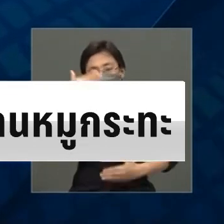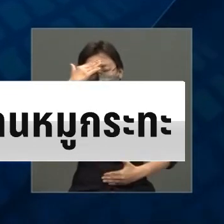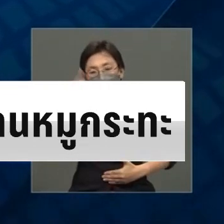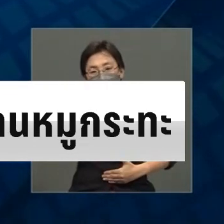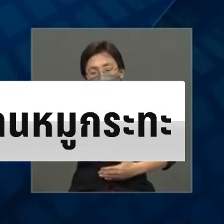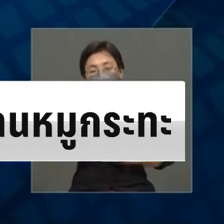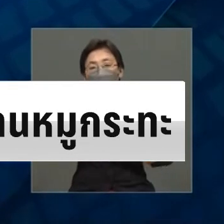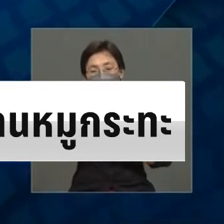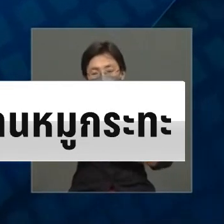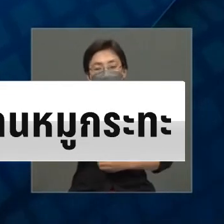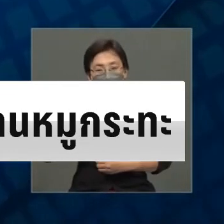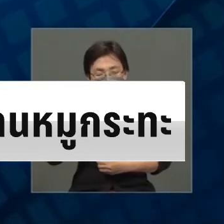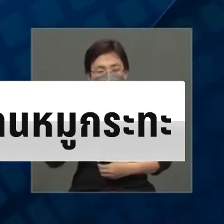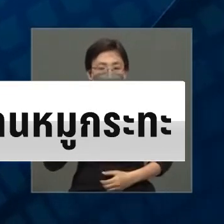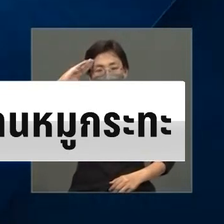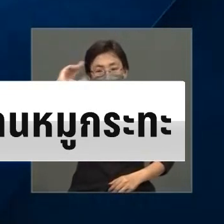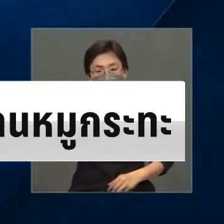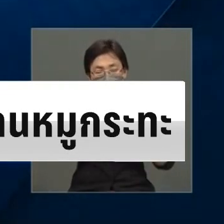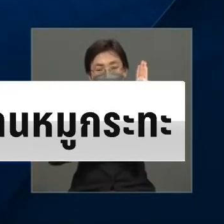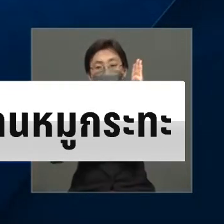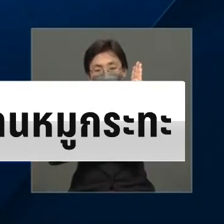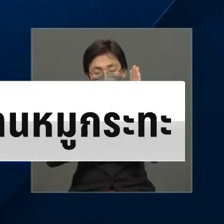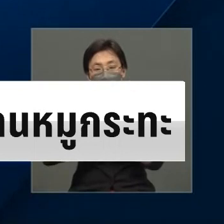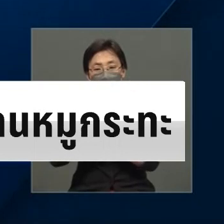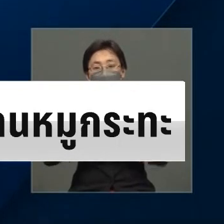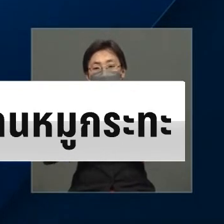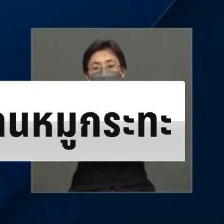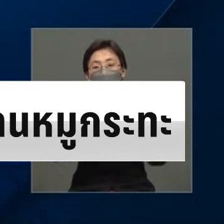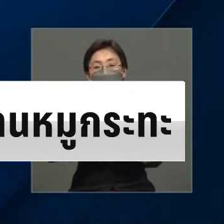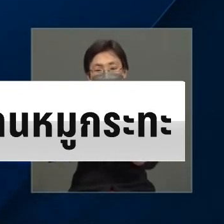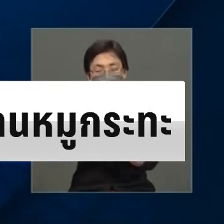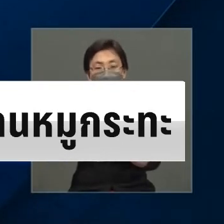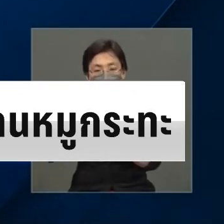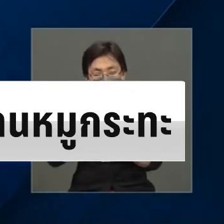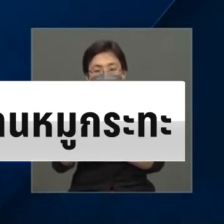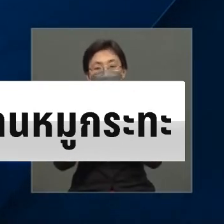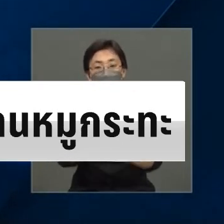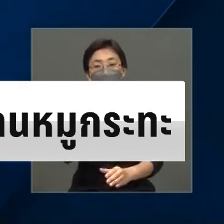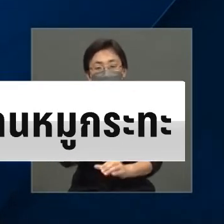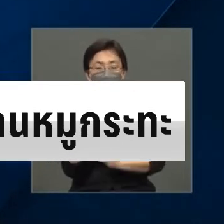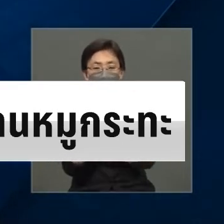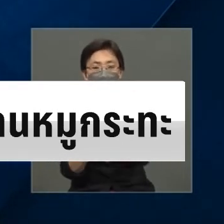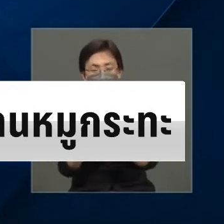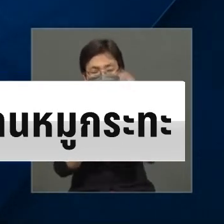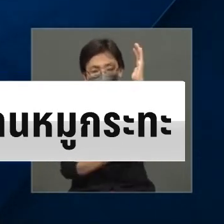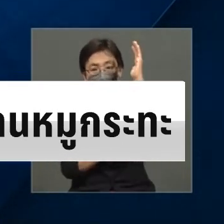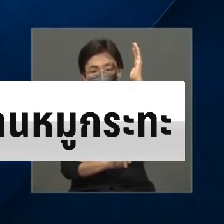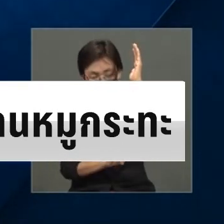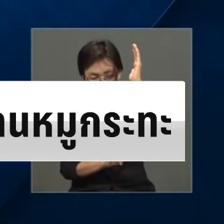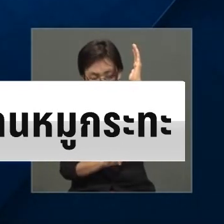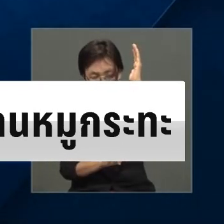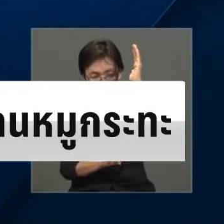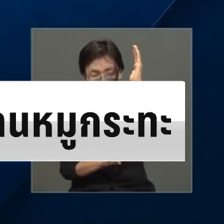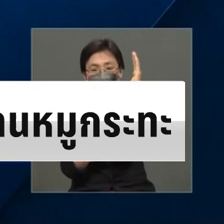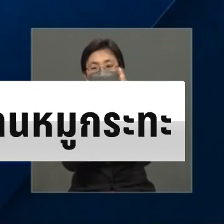ผู้เสียชีวิตเพิ่ม 29รายและในจำนวนนี้มีถึง 21รายที่ไม่ได้ฉีดวัคซีนค่ะซึ่งจากการสอบ